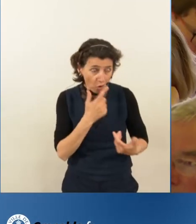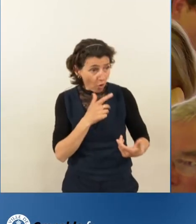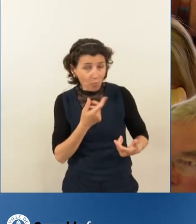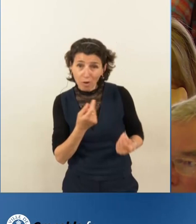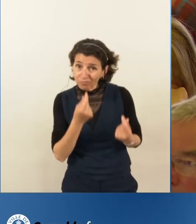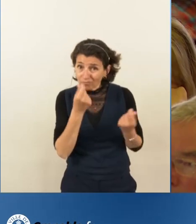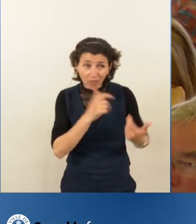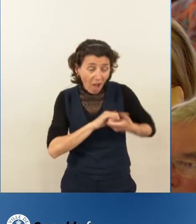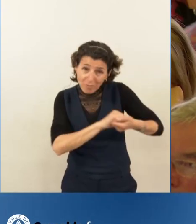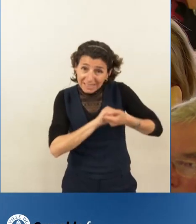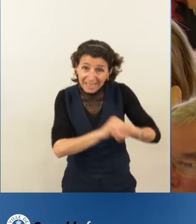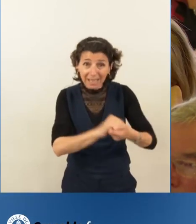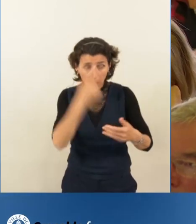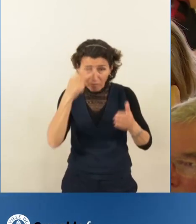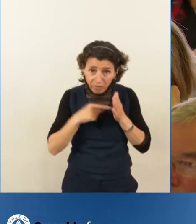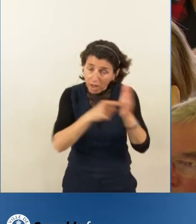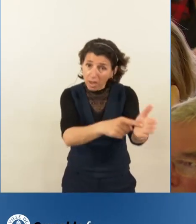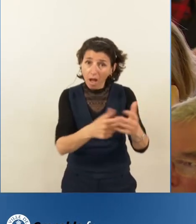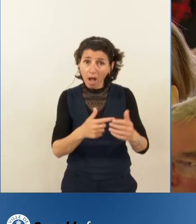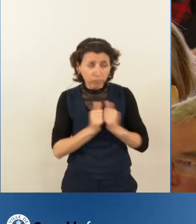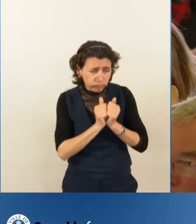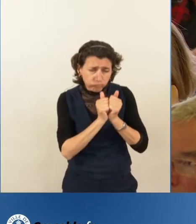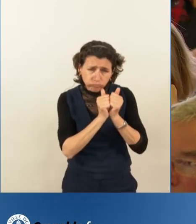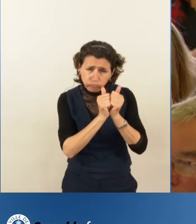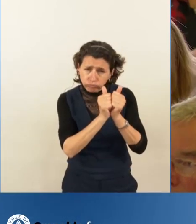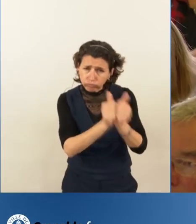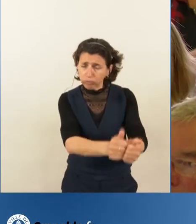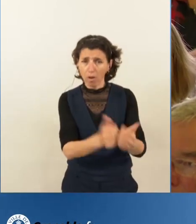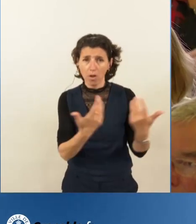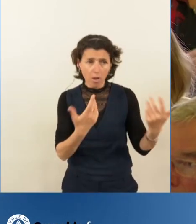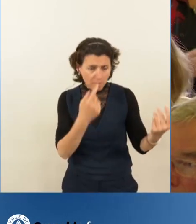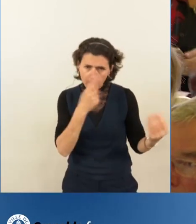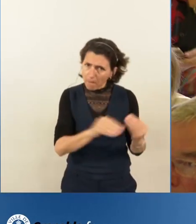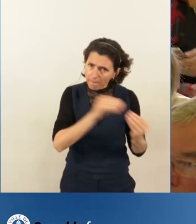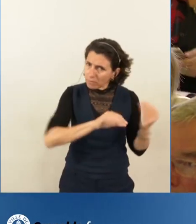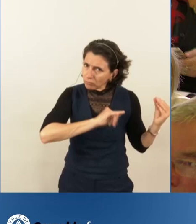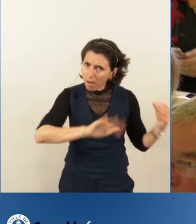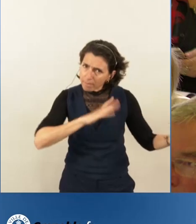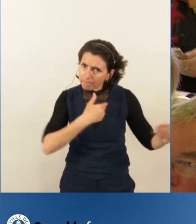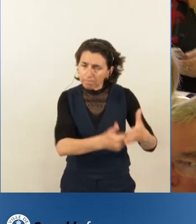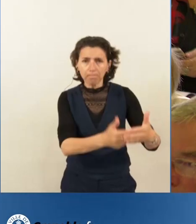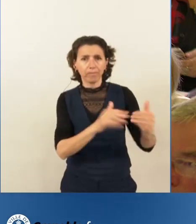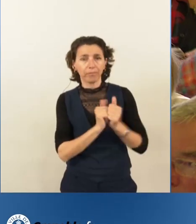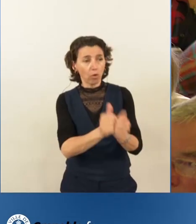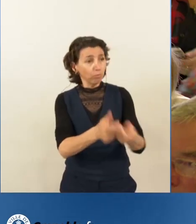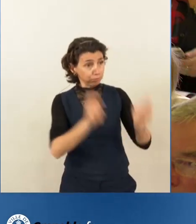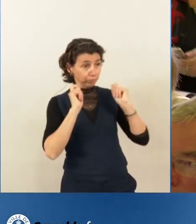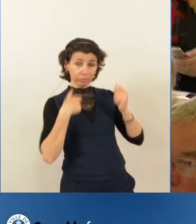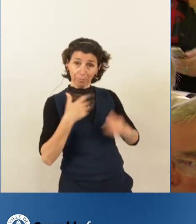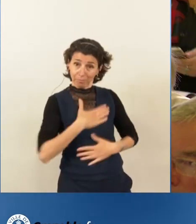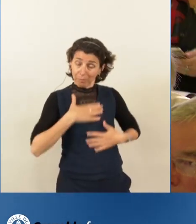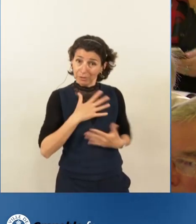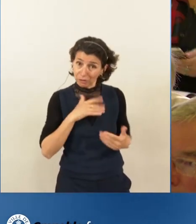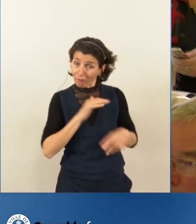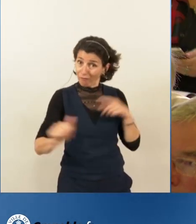fidèle j'ai eu un engagement sans faille à vos côtés et j'ai eu plaisir à exercer la délégation que vous m'avez confiée avec je le crois un